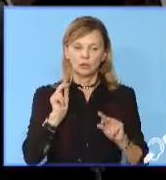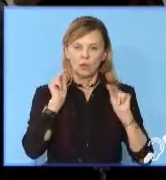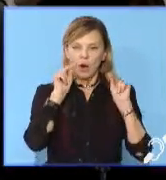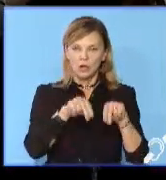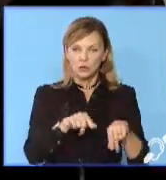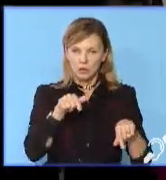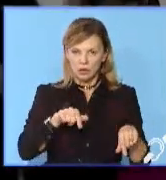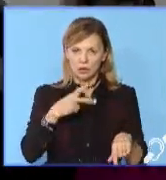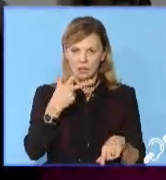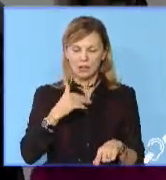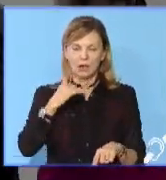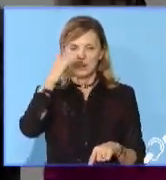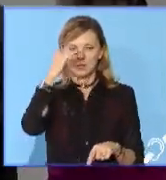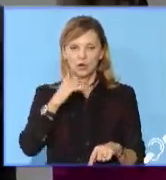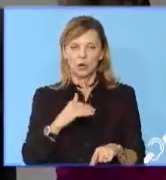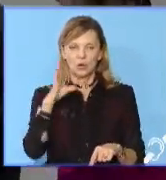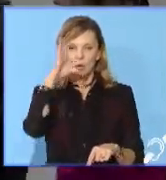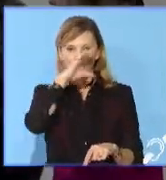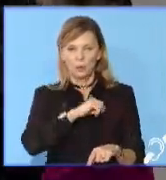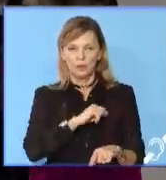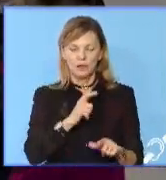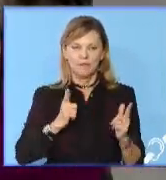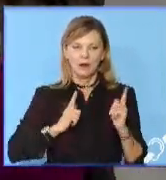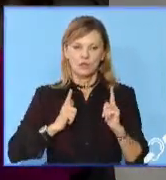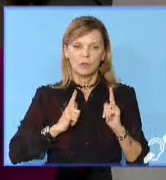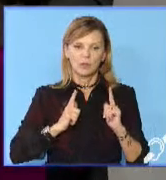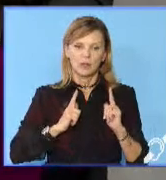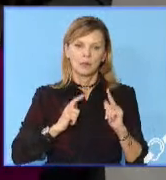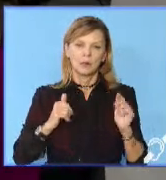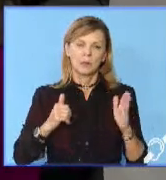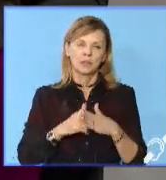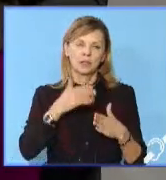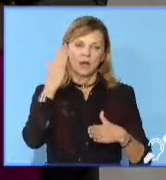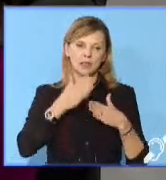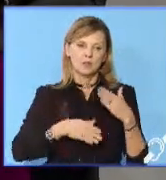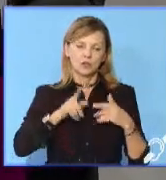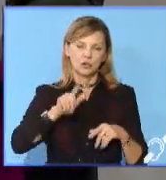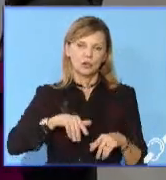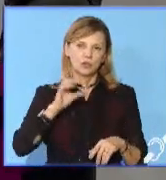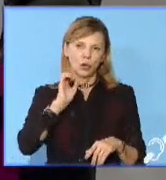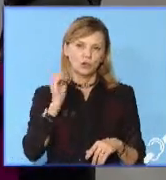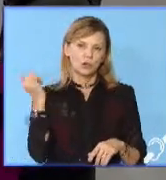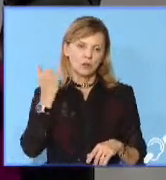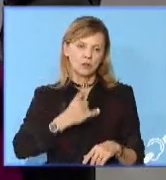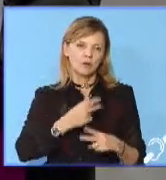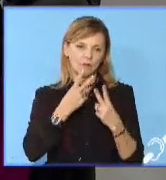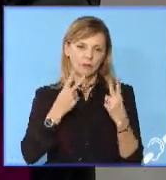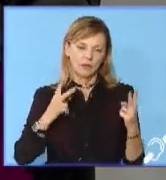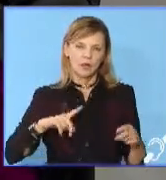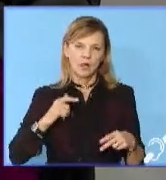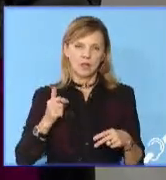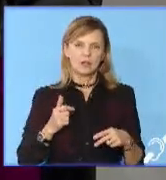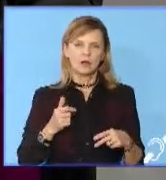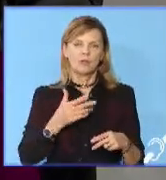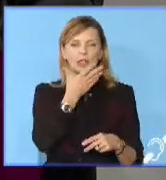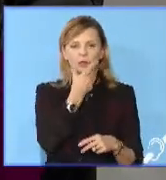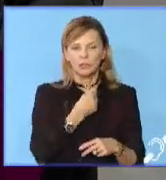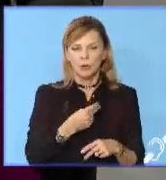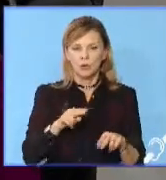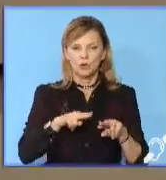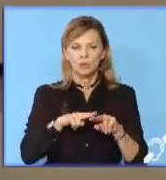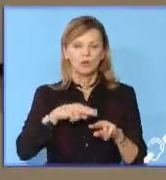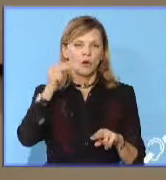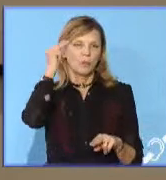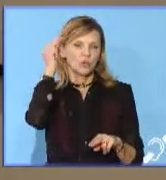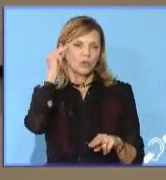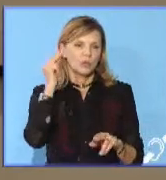n-ajungeți în aceste trei nopți, vă așteptăm până la sfârșitul lunii octombrie să ne vizitați, merită. Așa cum am obișnuit,